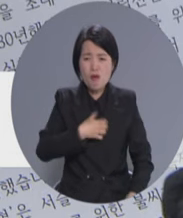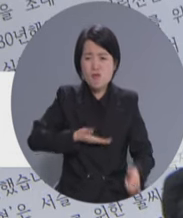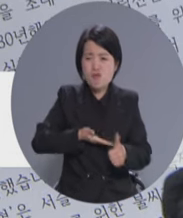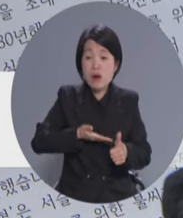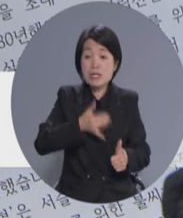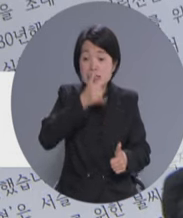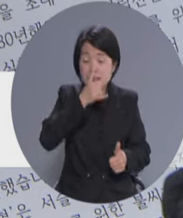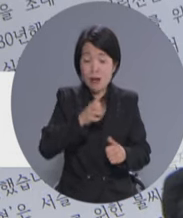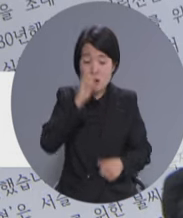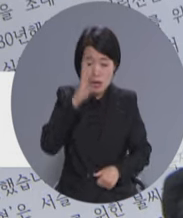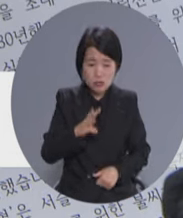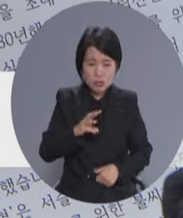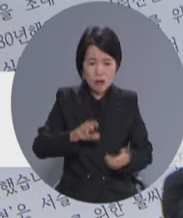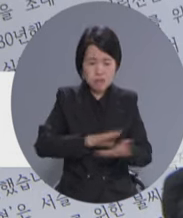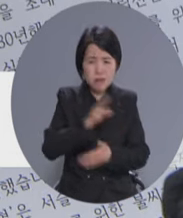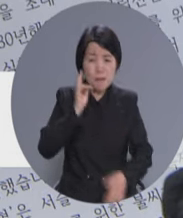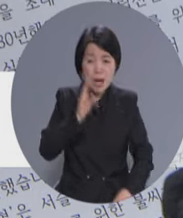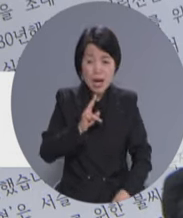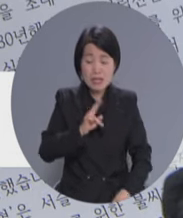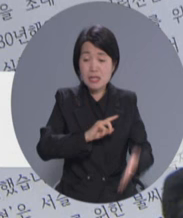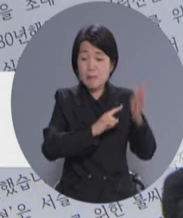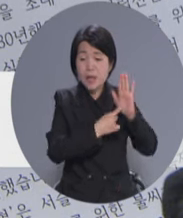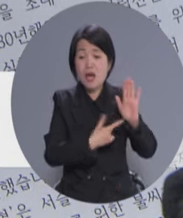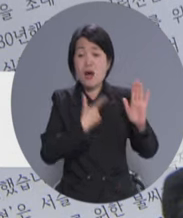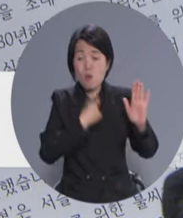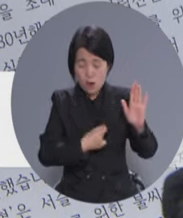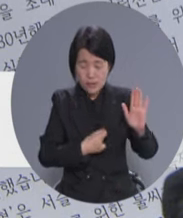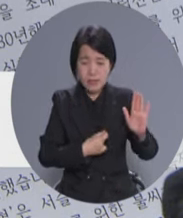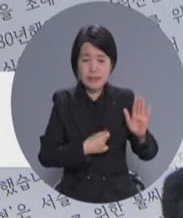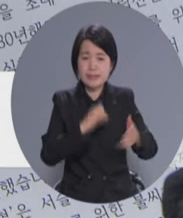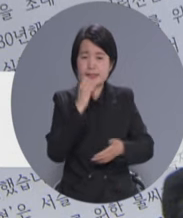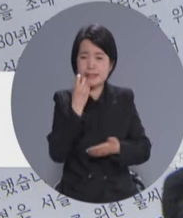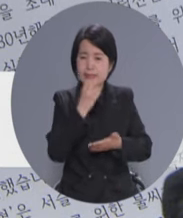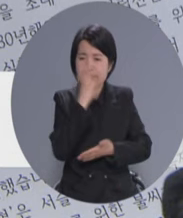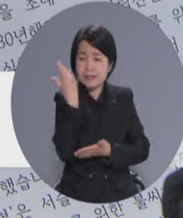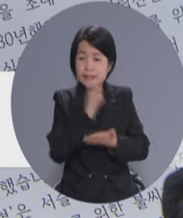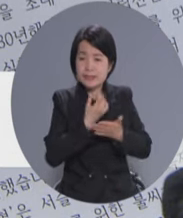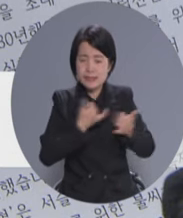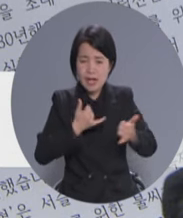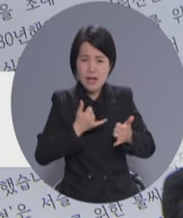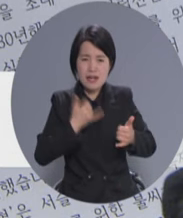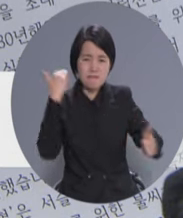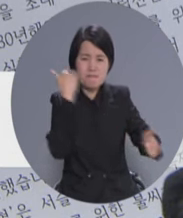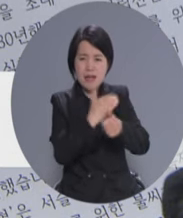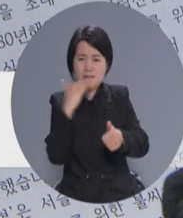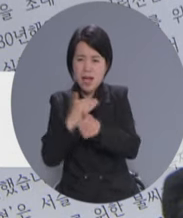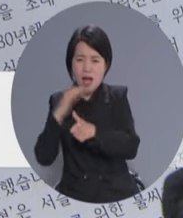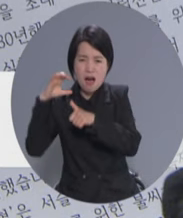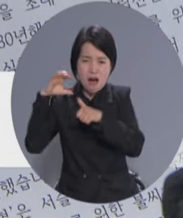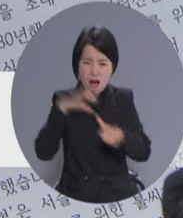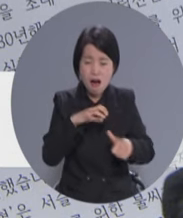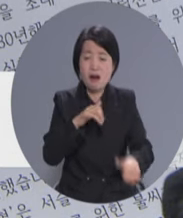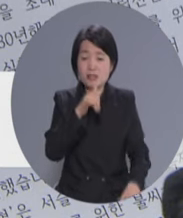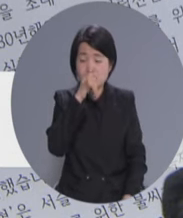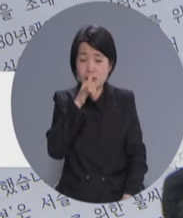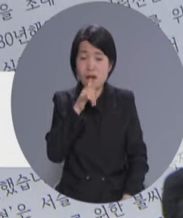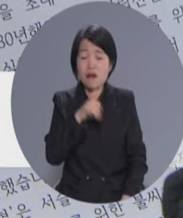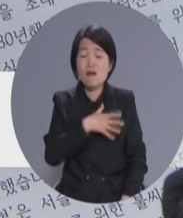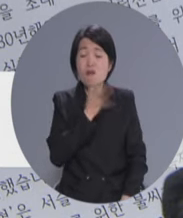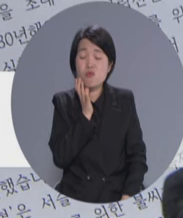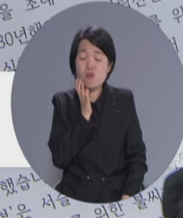참상을 제대로 알리고자 했던 수많은 양심적 언론인들을 억압하고 해직 이들 원로